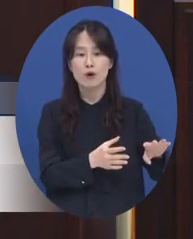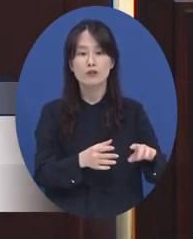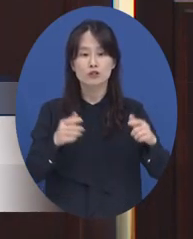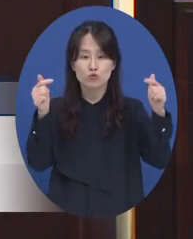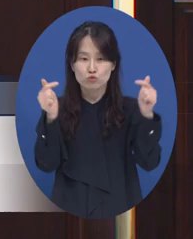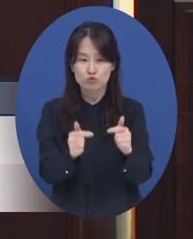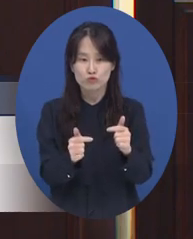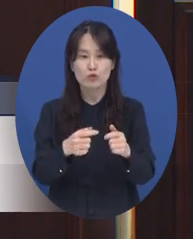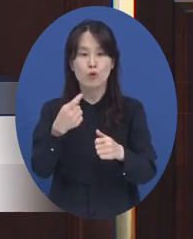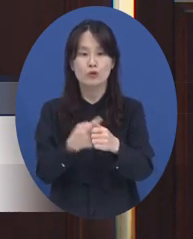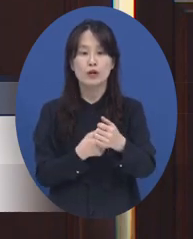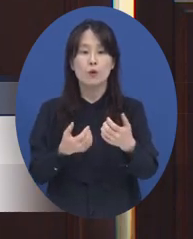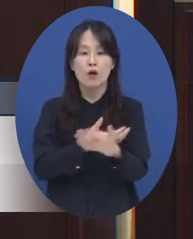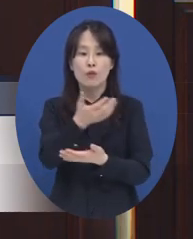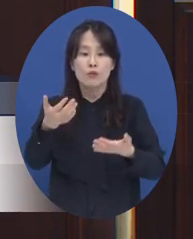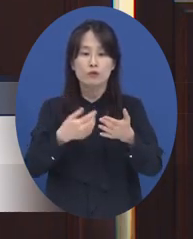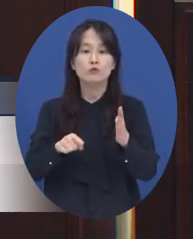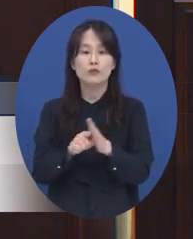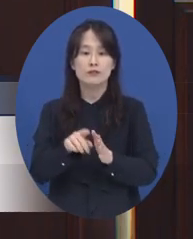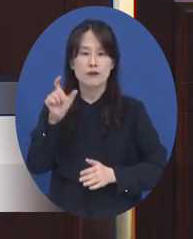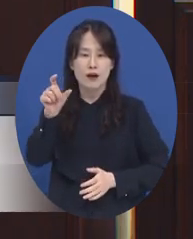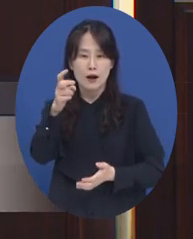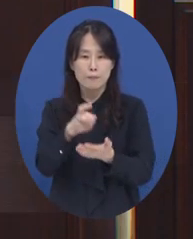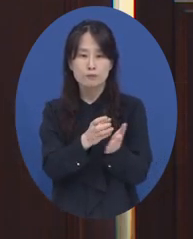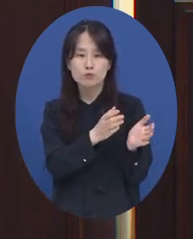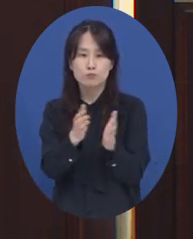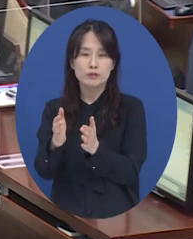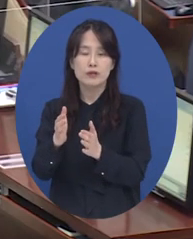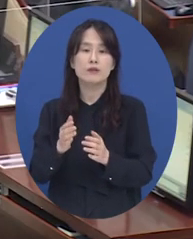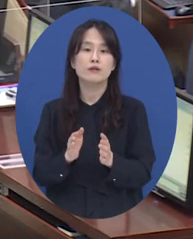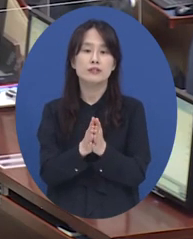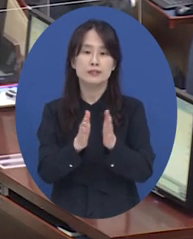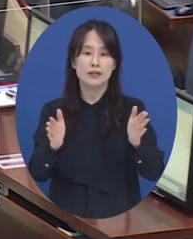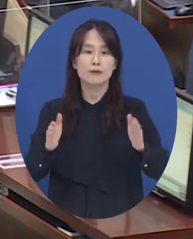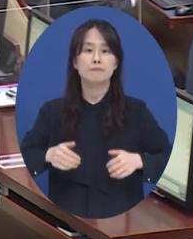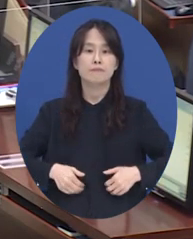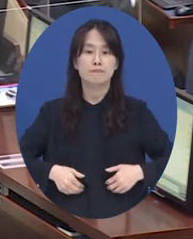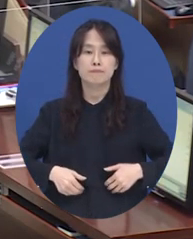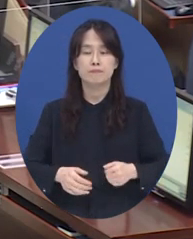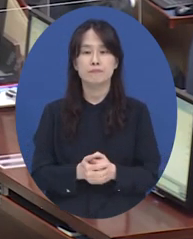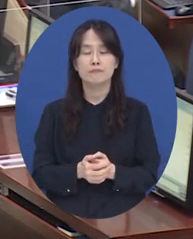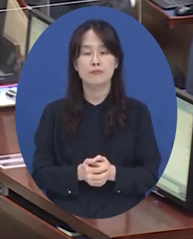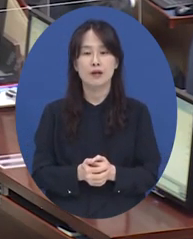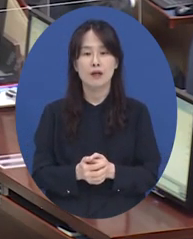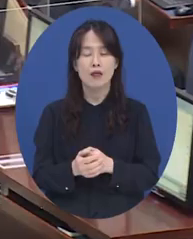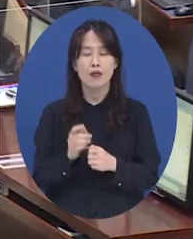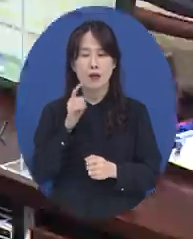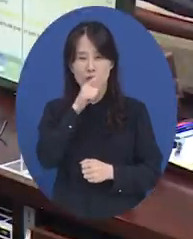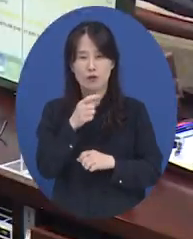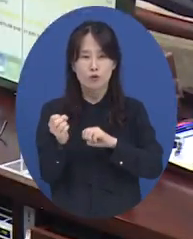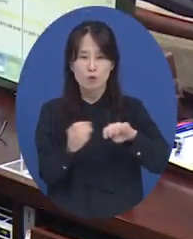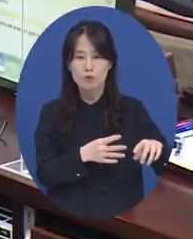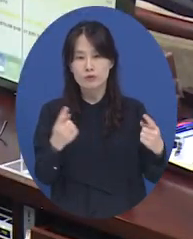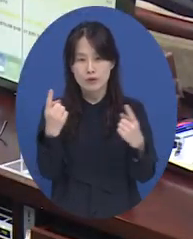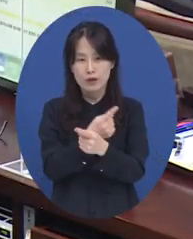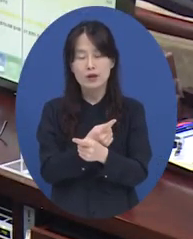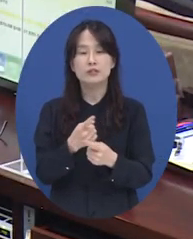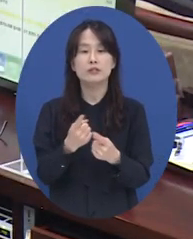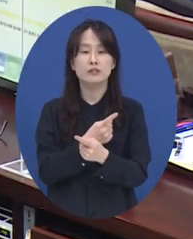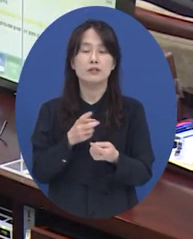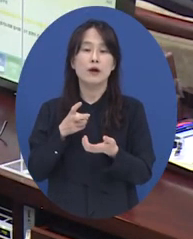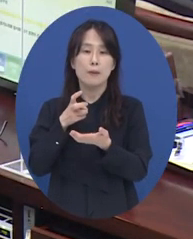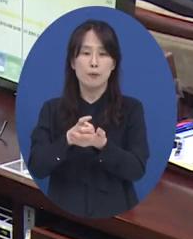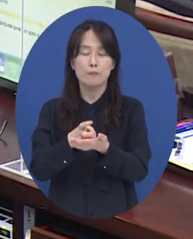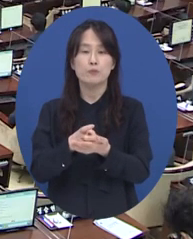순환을 강력한 제도를 마련하여 시행해야 합니다 이밖에 훼손 지 정비사업 제도 개선을 촉구하는 목소리도